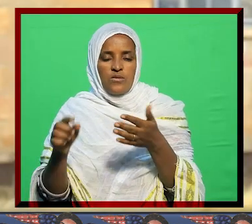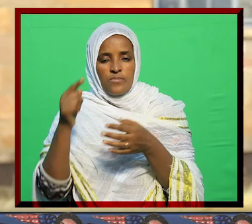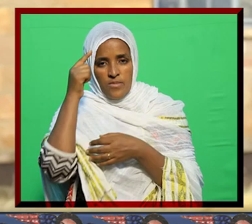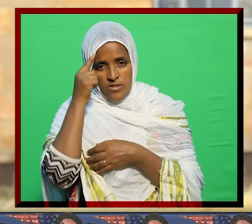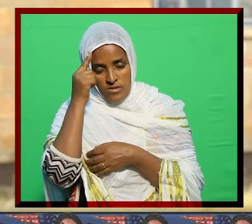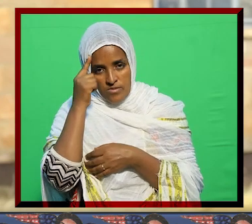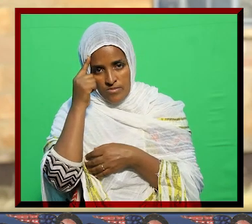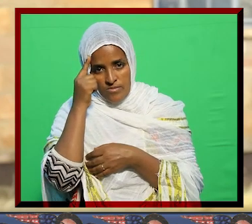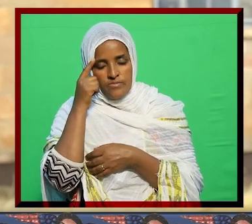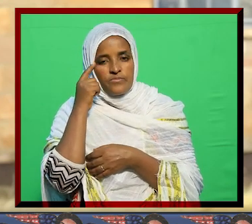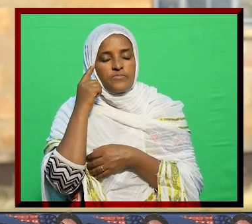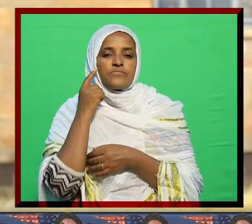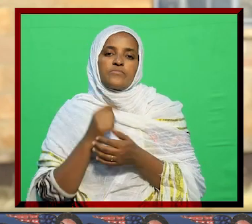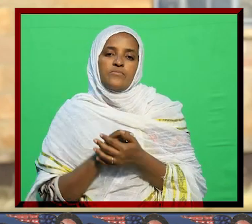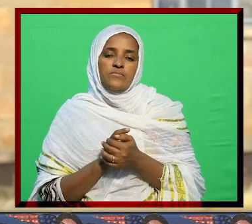ቅዱሳንን ማሰብ